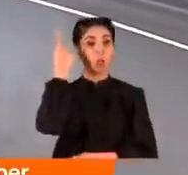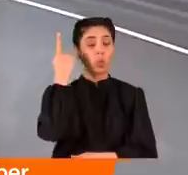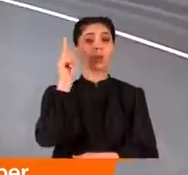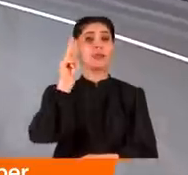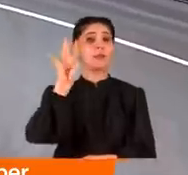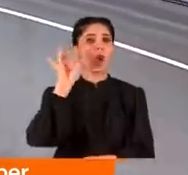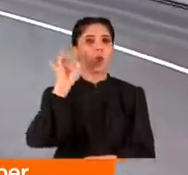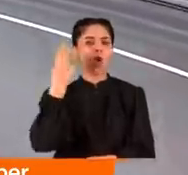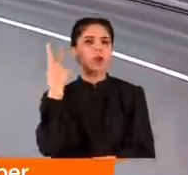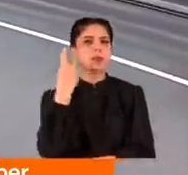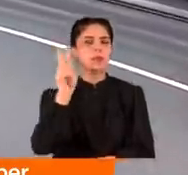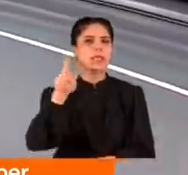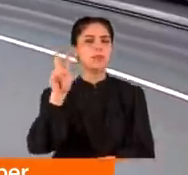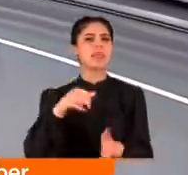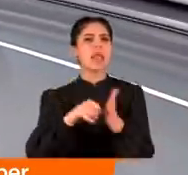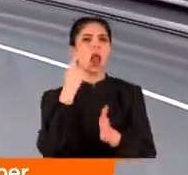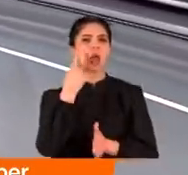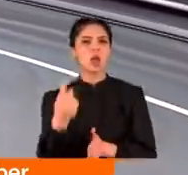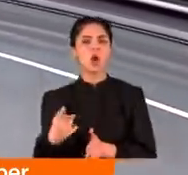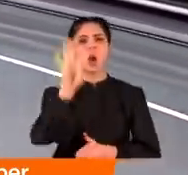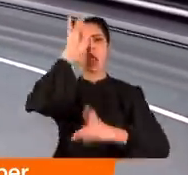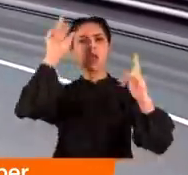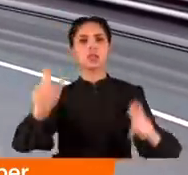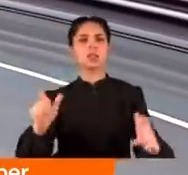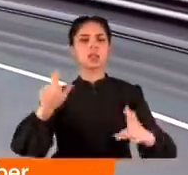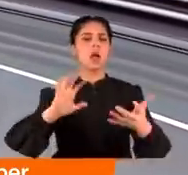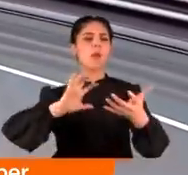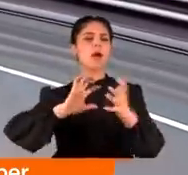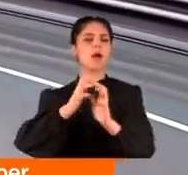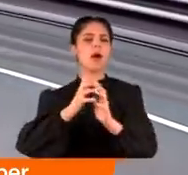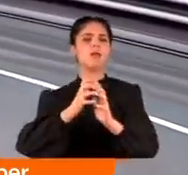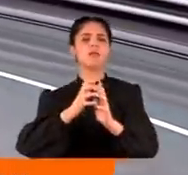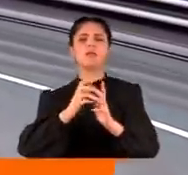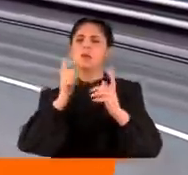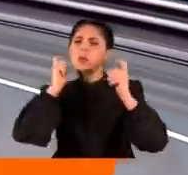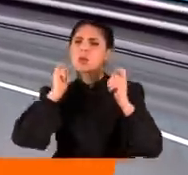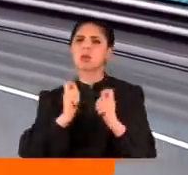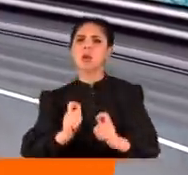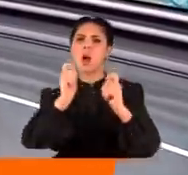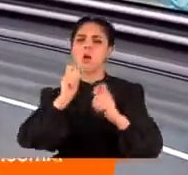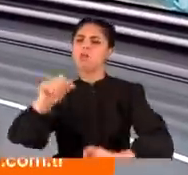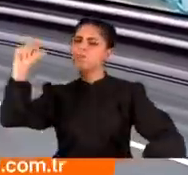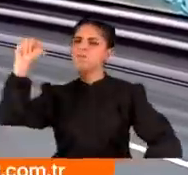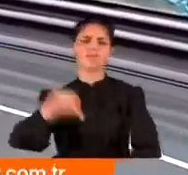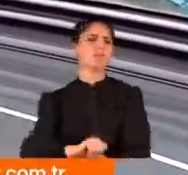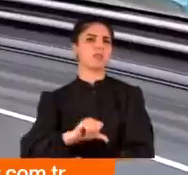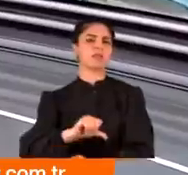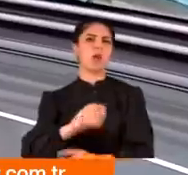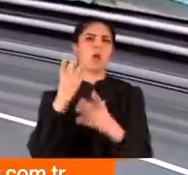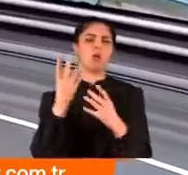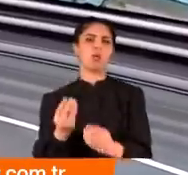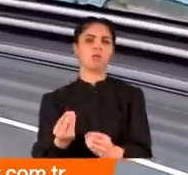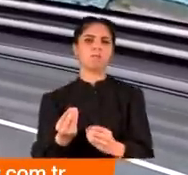yani 24 Ocak 2022 Megakent İstanbul'un karla imtihanında sınıfta kaldığı bir gün